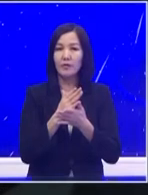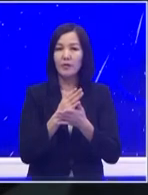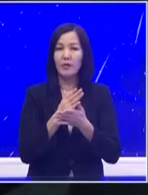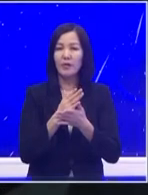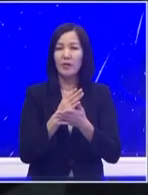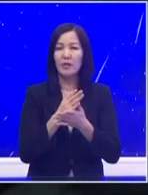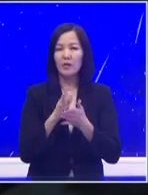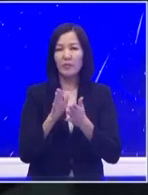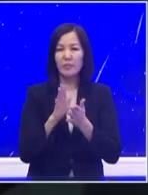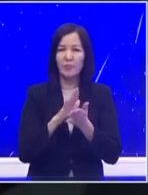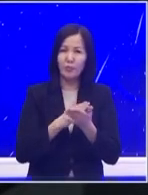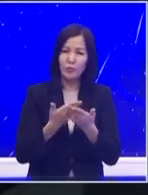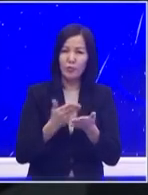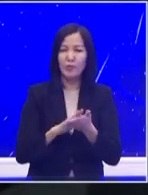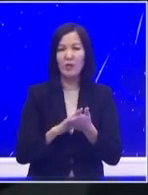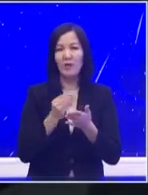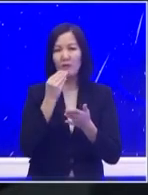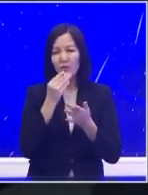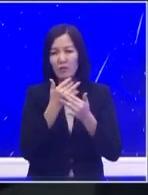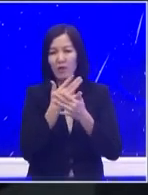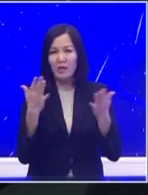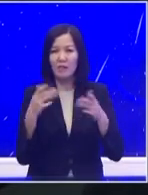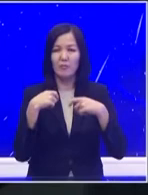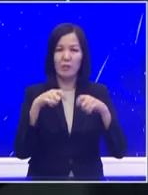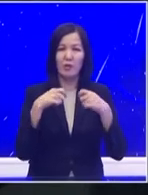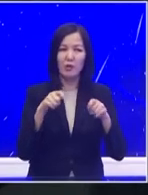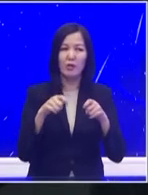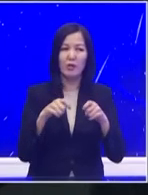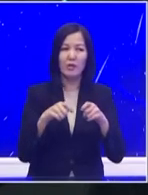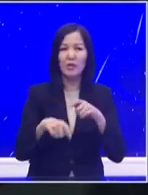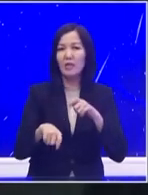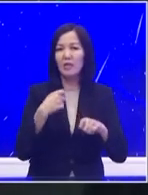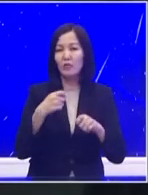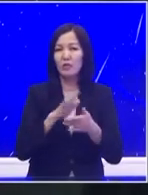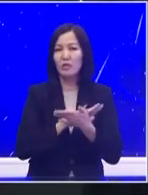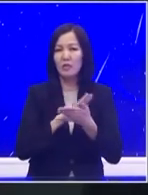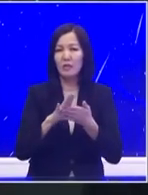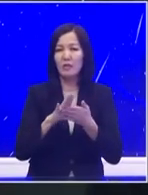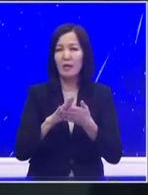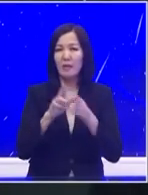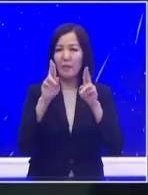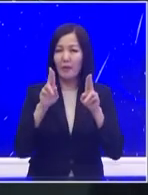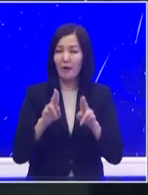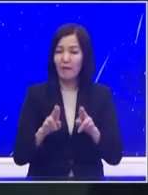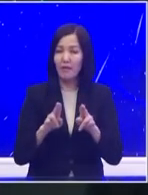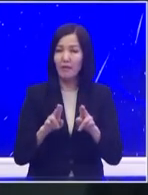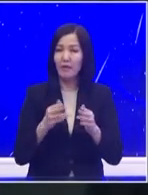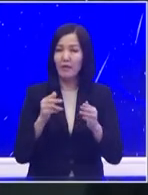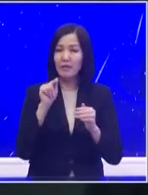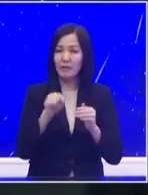чебуреков, чебуреков, пирожков и так далее. Это нарушение санитарных норм и правил. Теперь